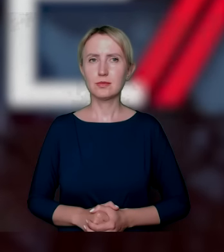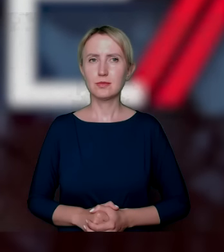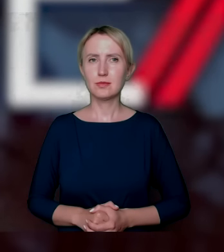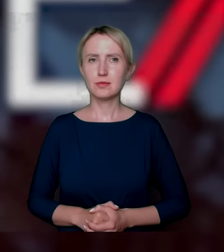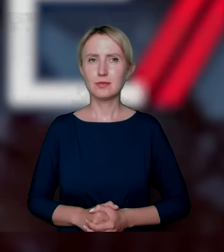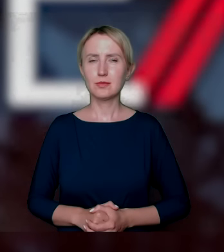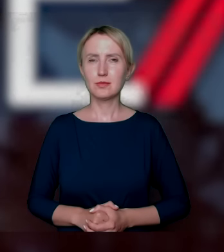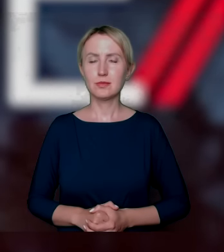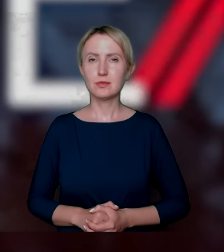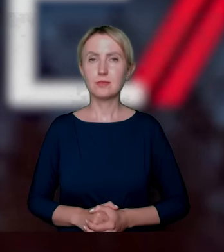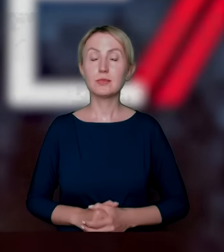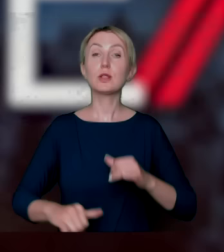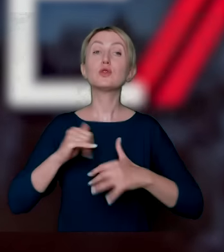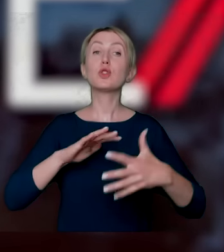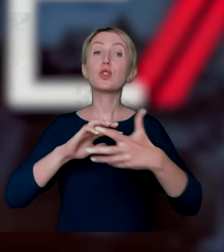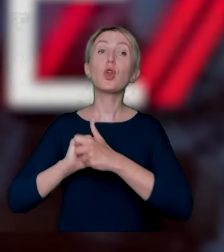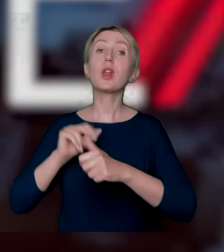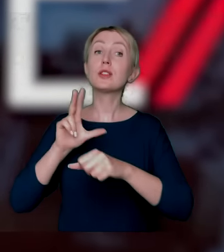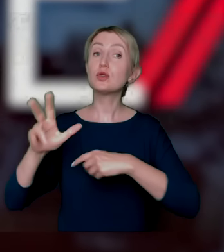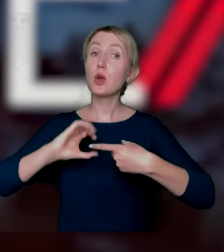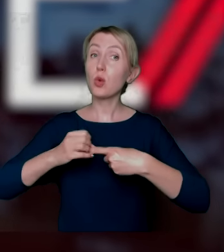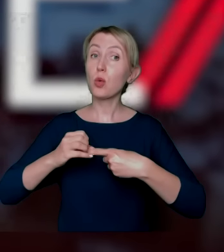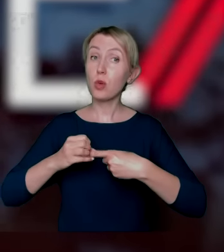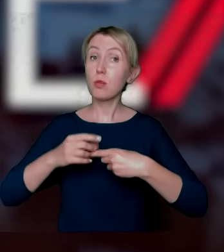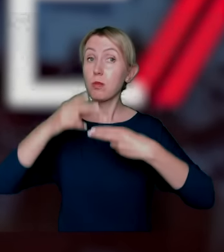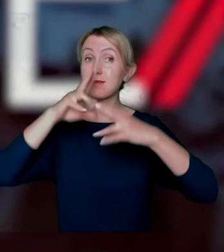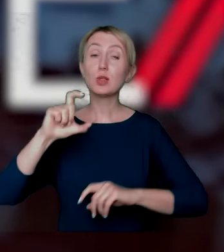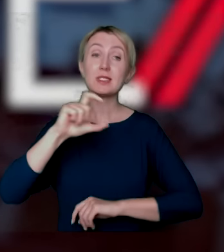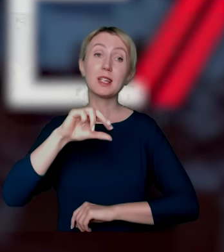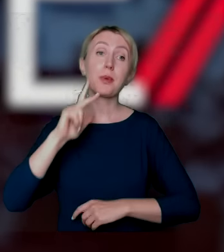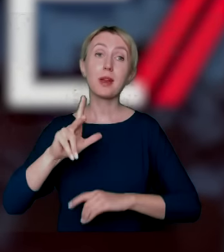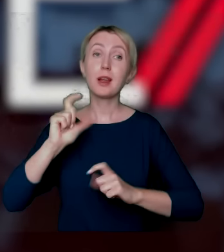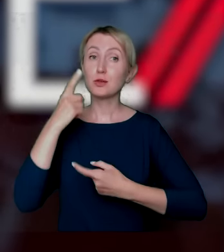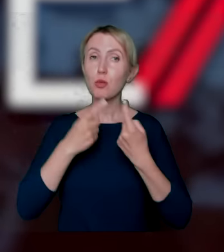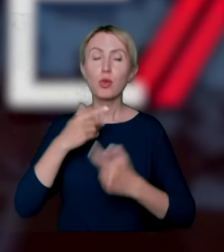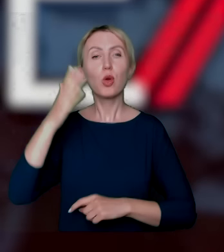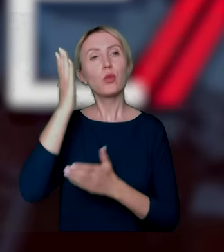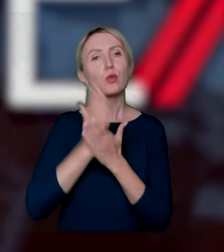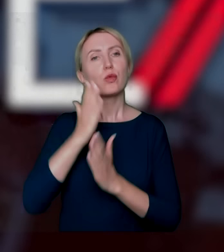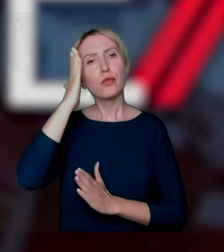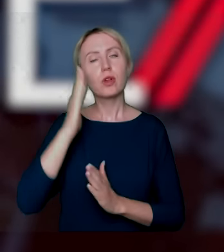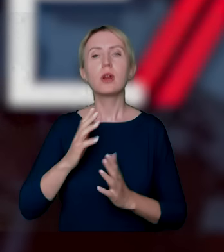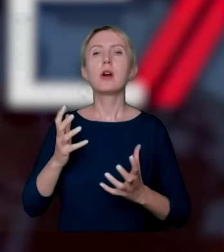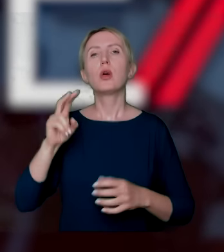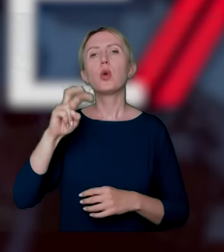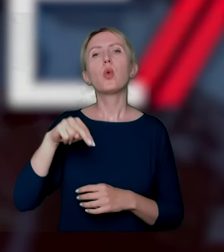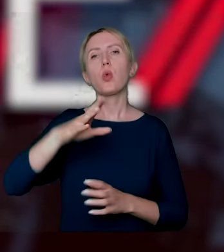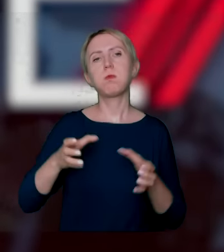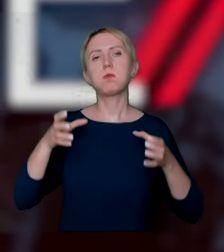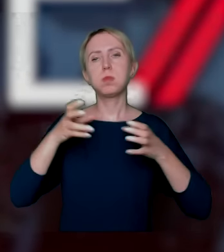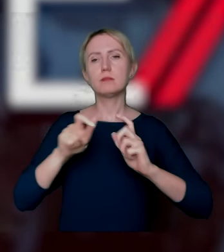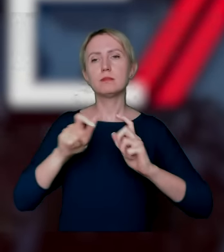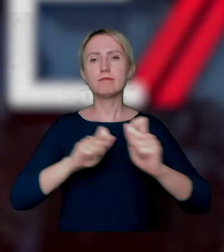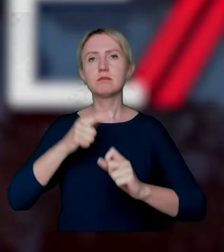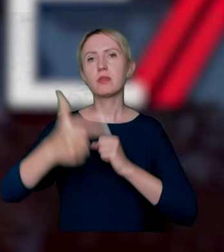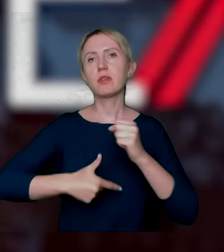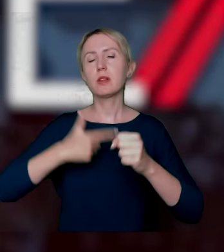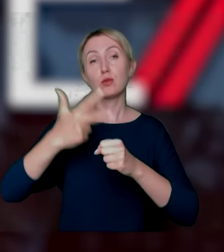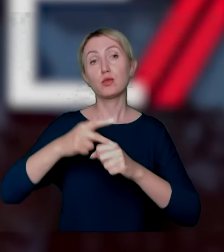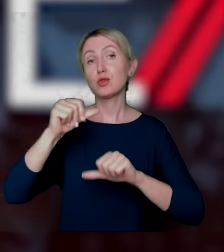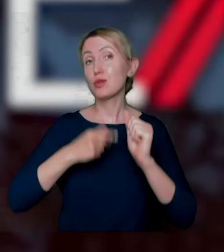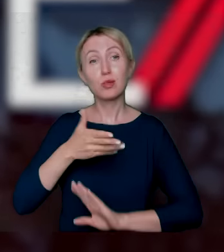Rząd koalicji 13 grudnia odsłania karty w sprawie CPK. Wiadomo już, że o powstaniu hubu transportowego do 2030 roku możemy